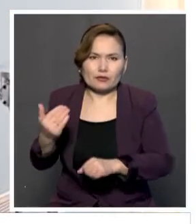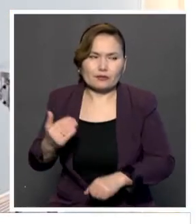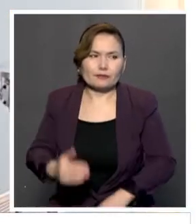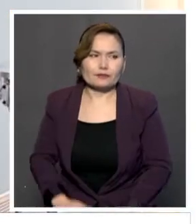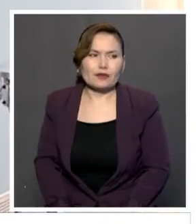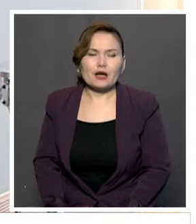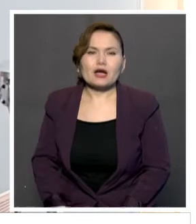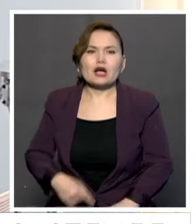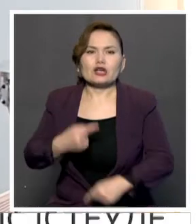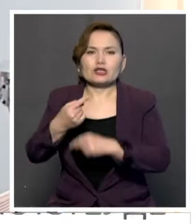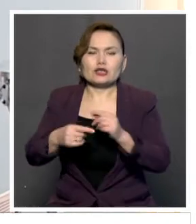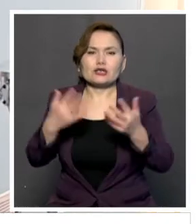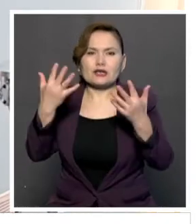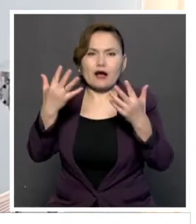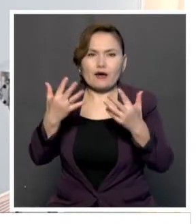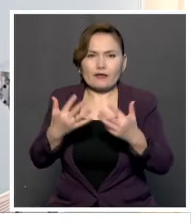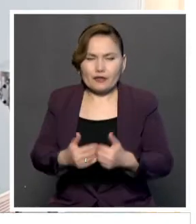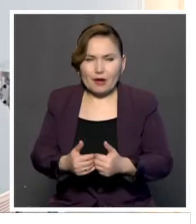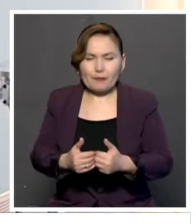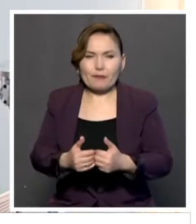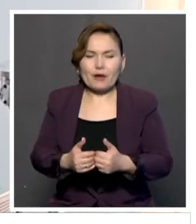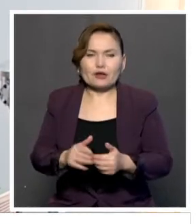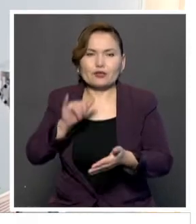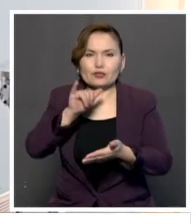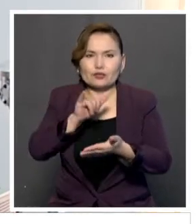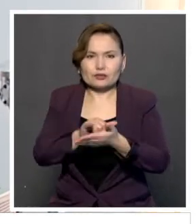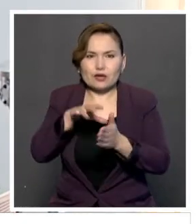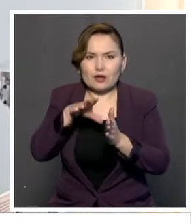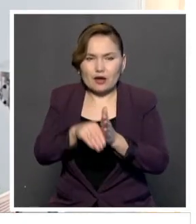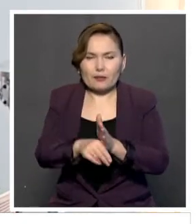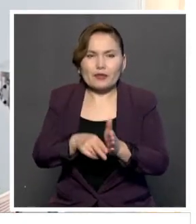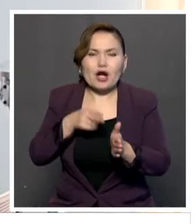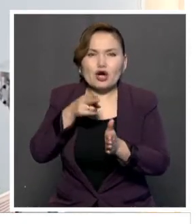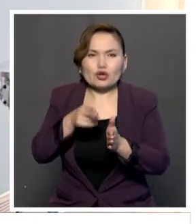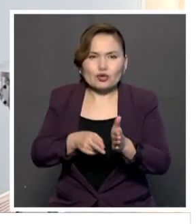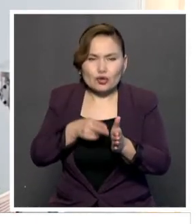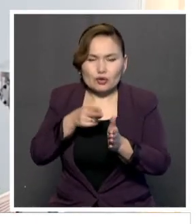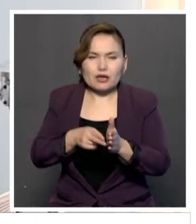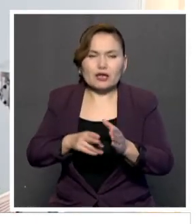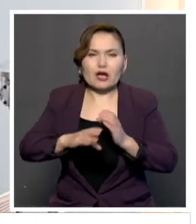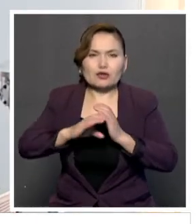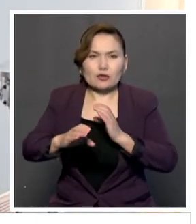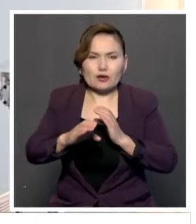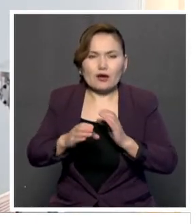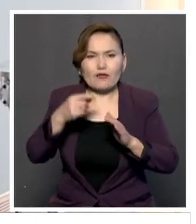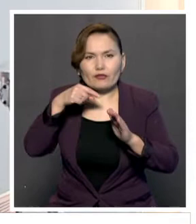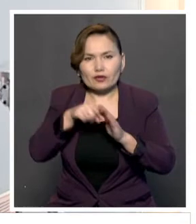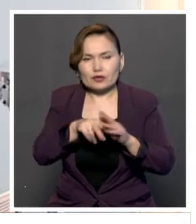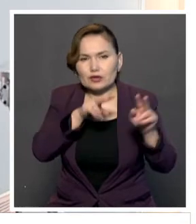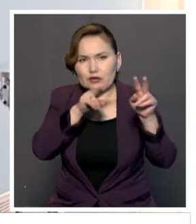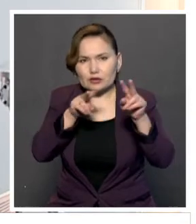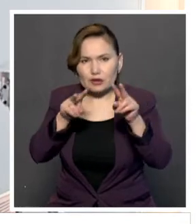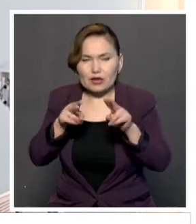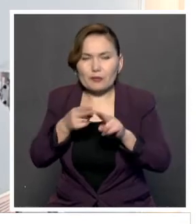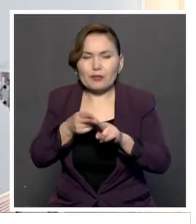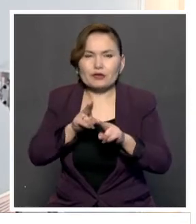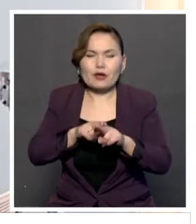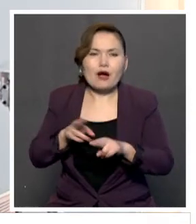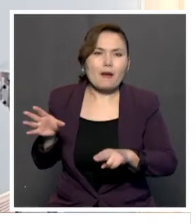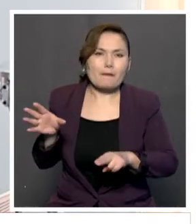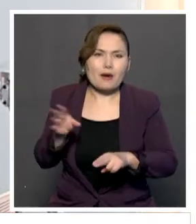Автоматтандырудың арқасында барлық жалпы жолдағы ситуация, әрбір станциядағы ситуация